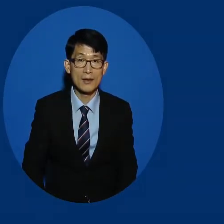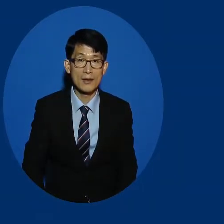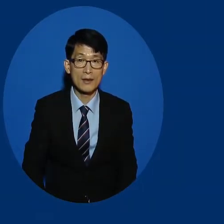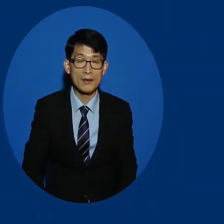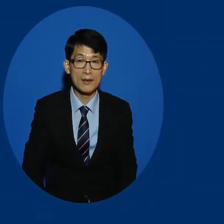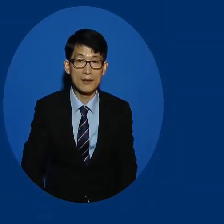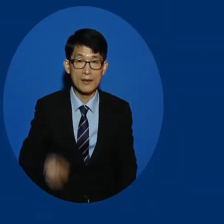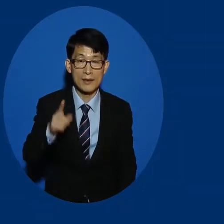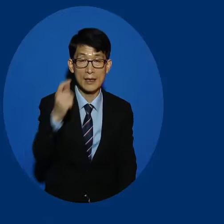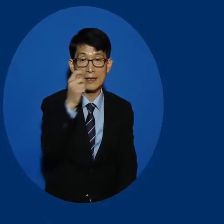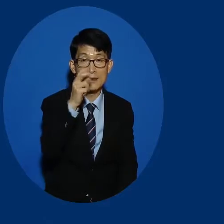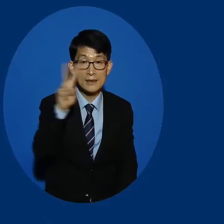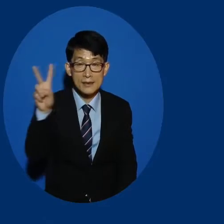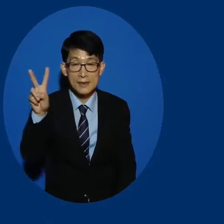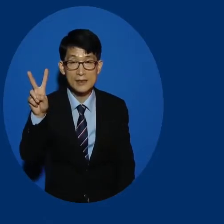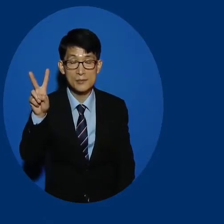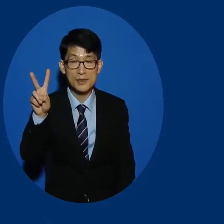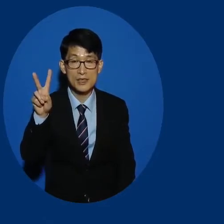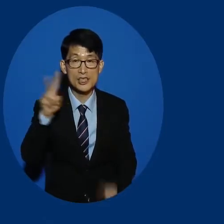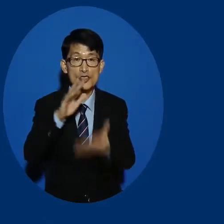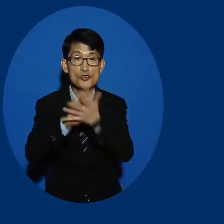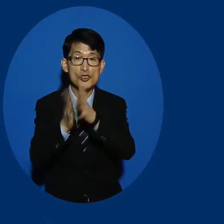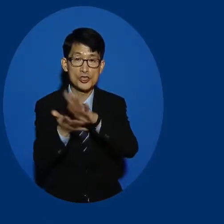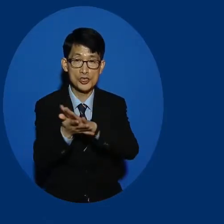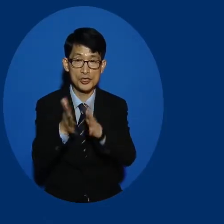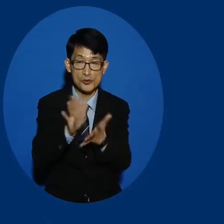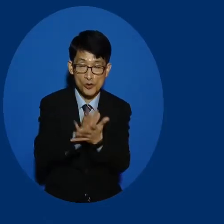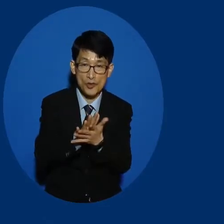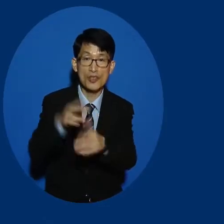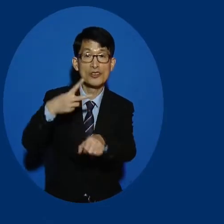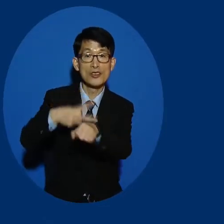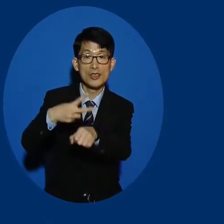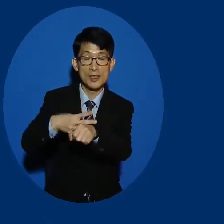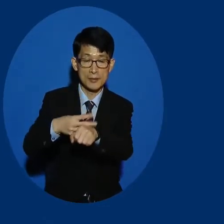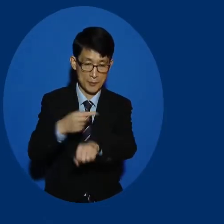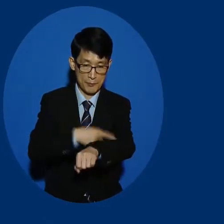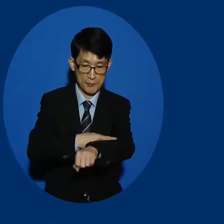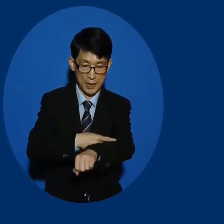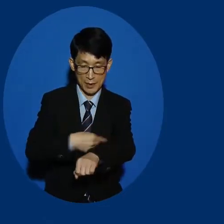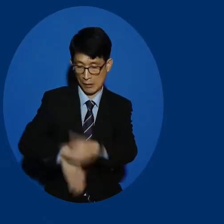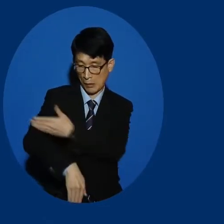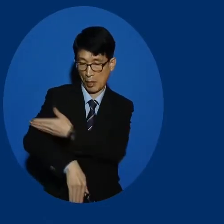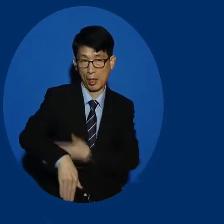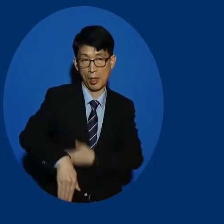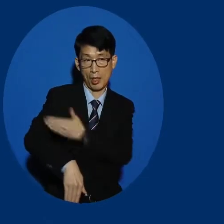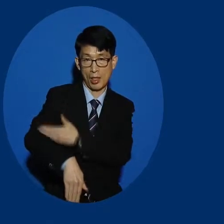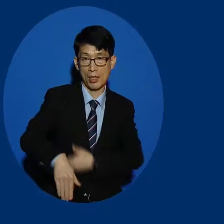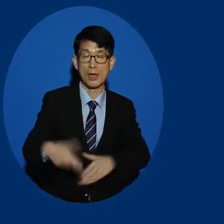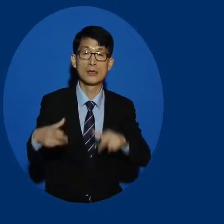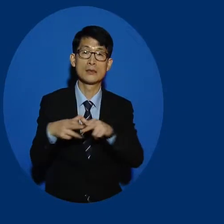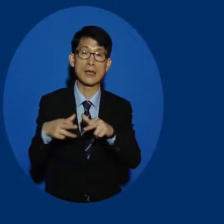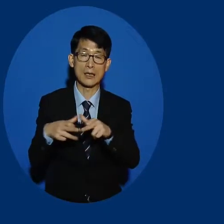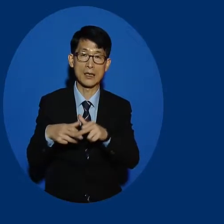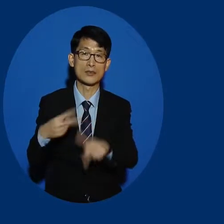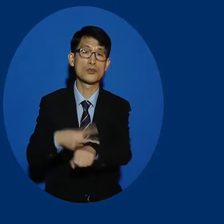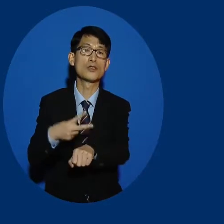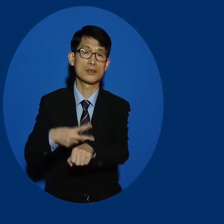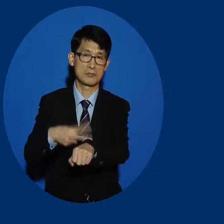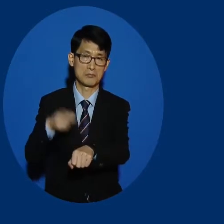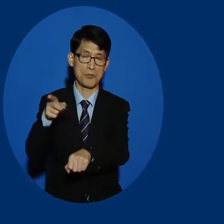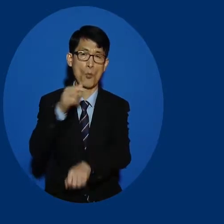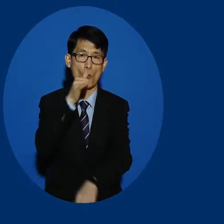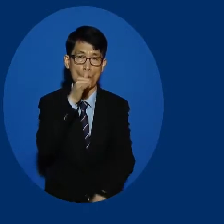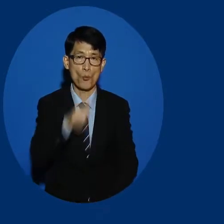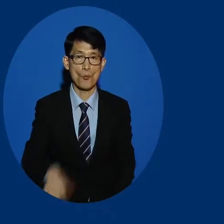이 TV 유치원 프로그램을 운영하는 유치원 선생님이 팔이 절단된 장애인이에요. So come on, let's groove on